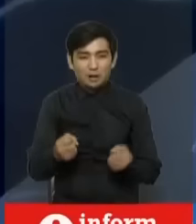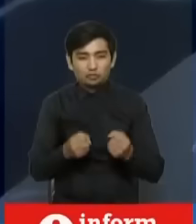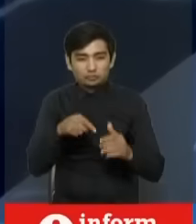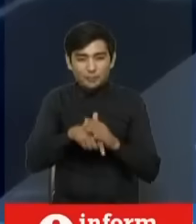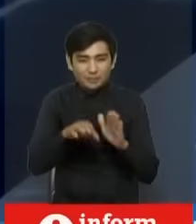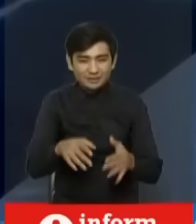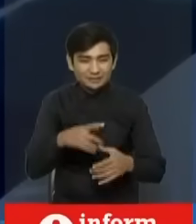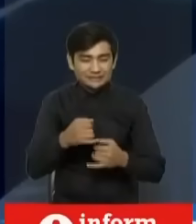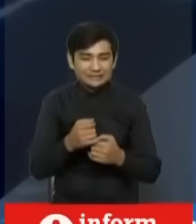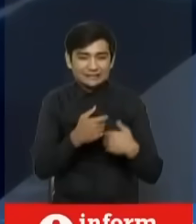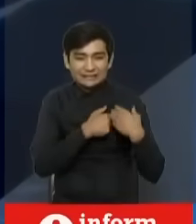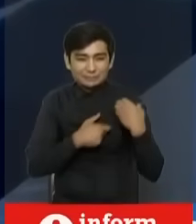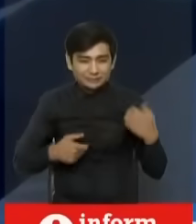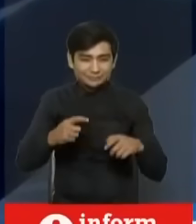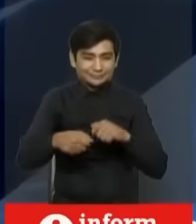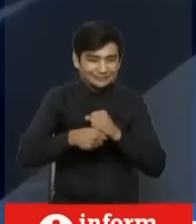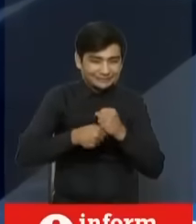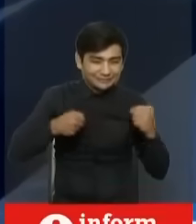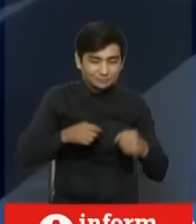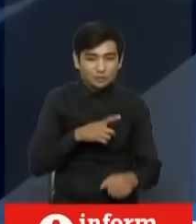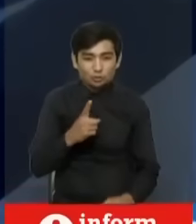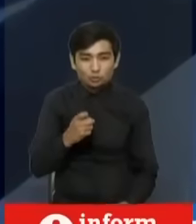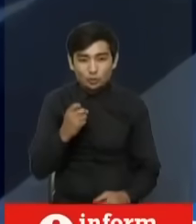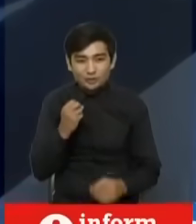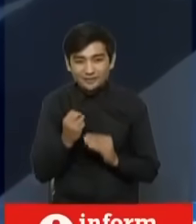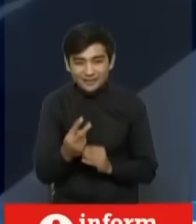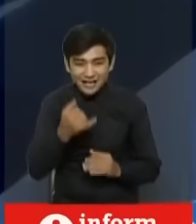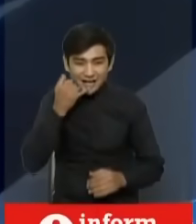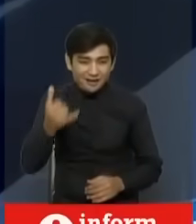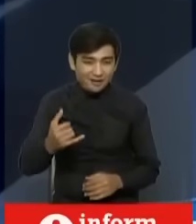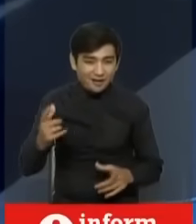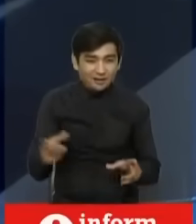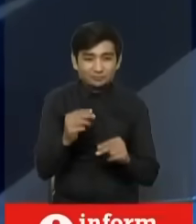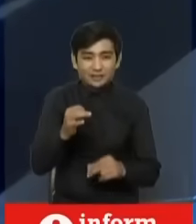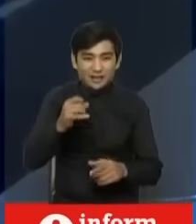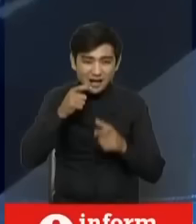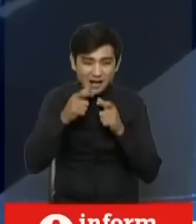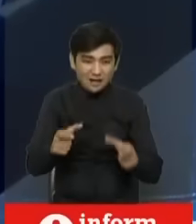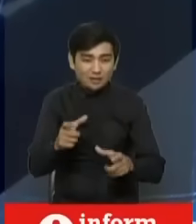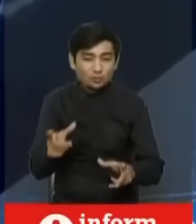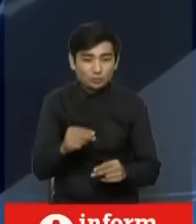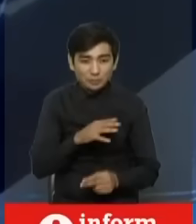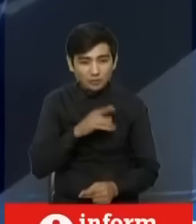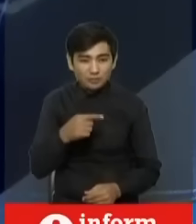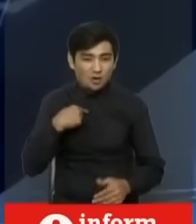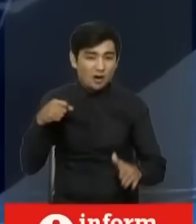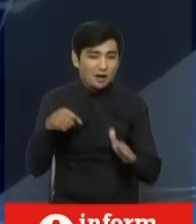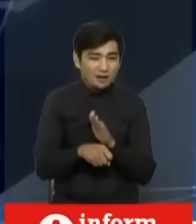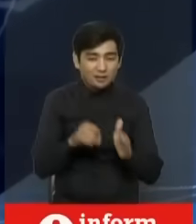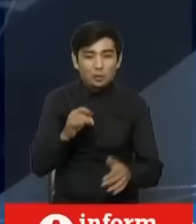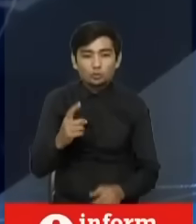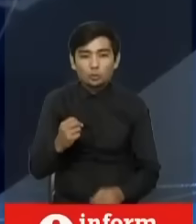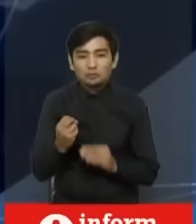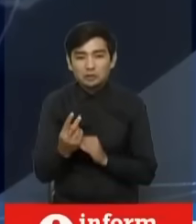ремнем безопасности. Но женщина успела позвонить и прокричать в телефон о том, что ее убивают. Однако оператор службы